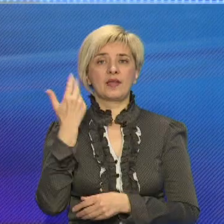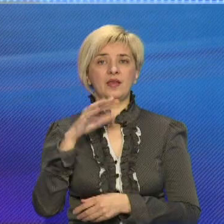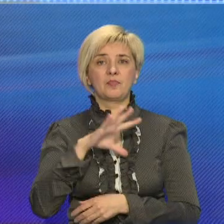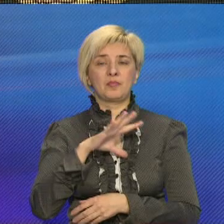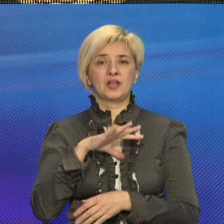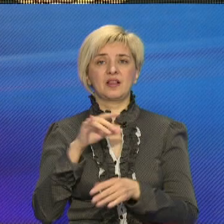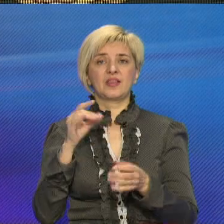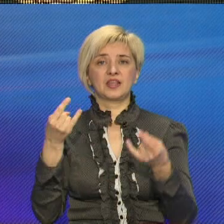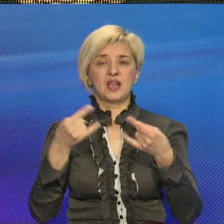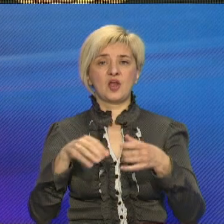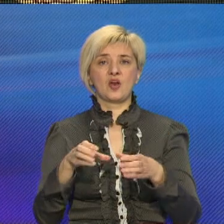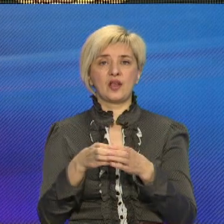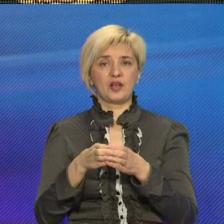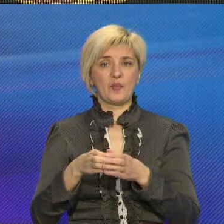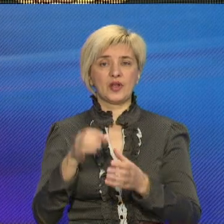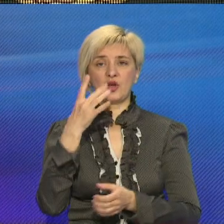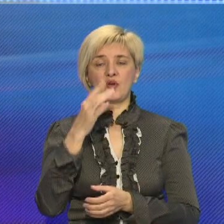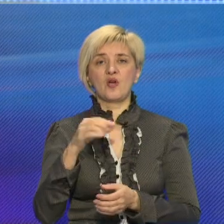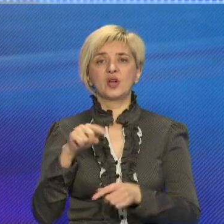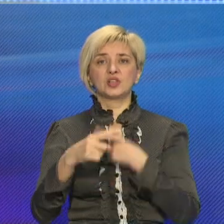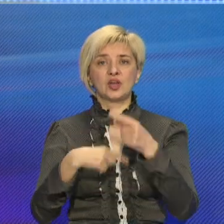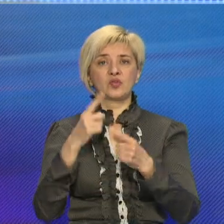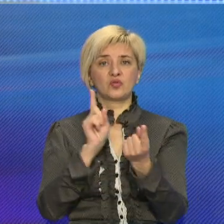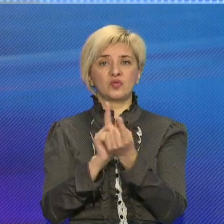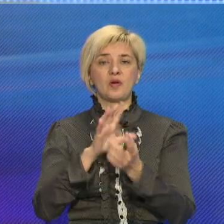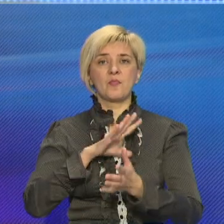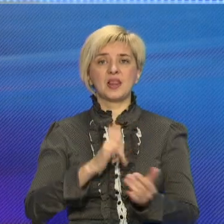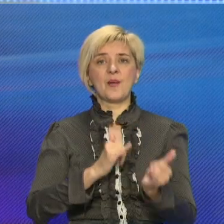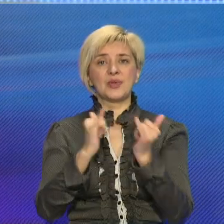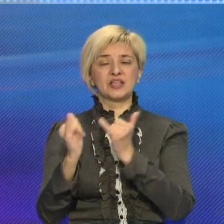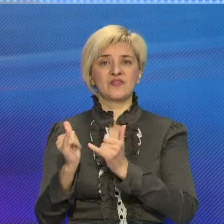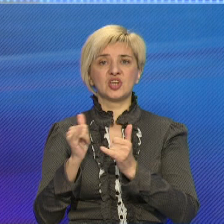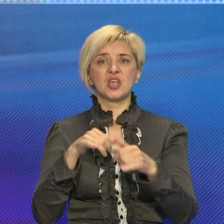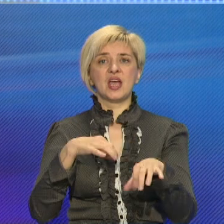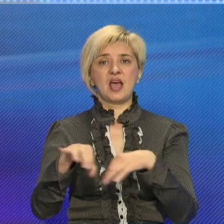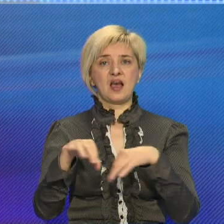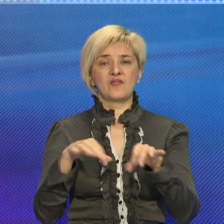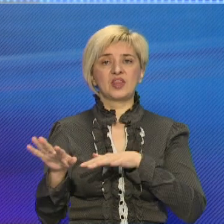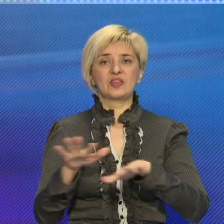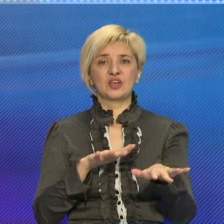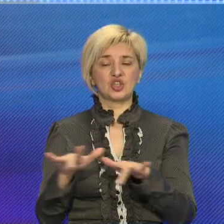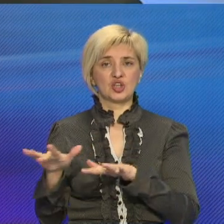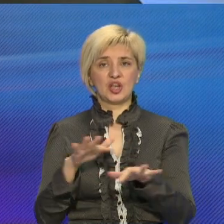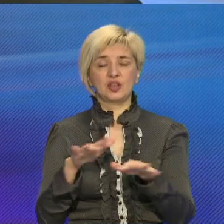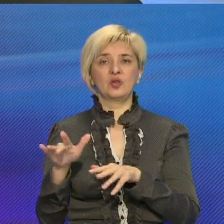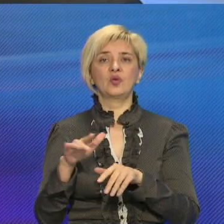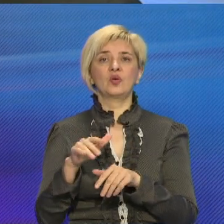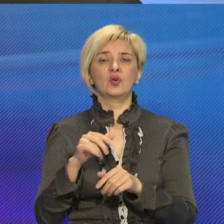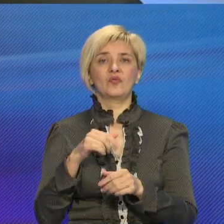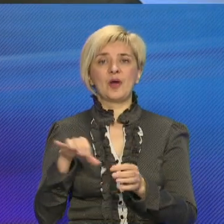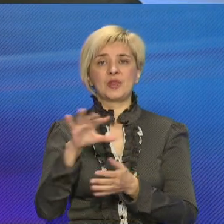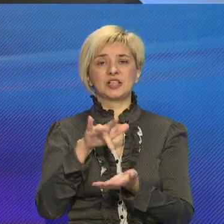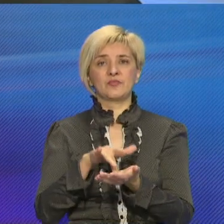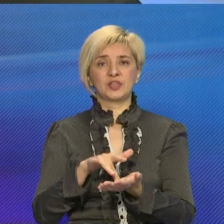«Гродно». Черговая встреча у студии АБЛ-ТБ у целом была присвечена авторуху в областном центре с самыми актуальными комментариями